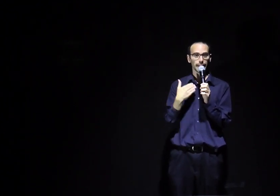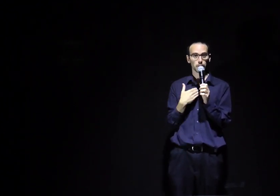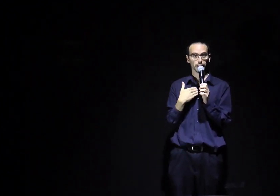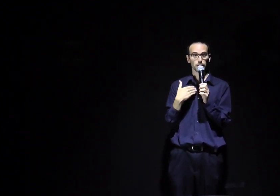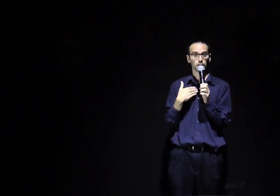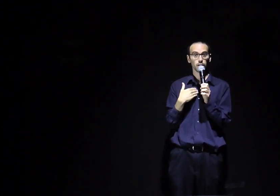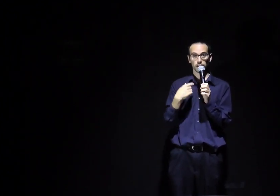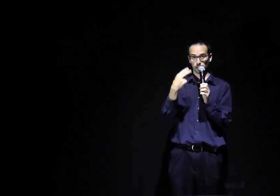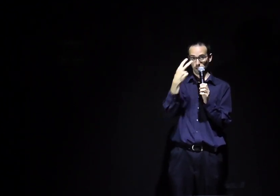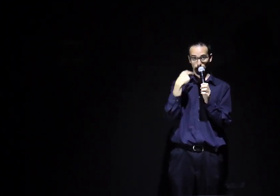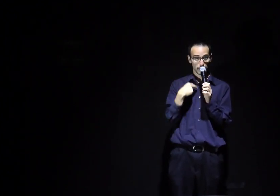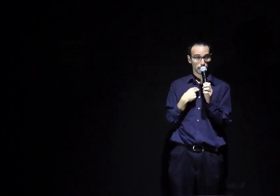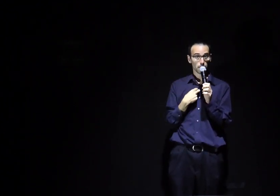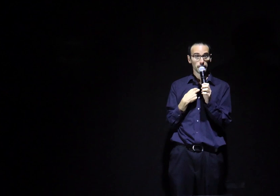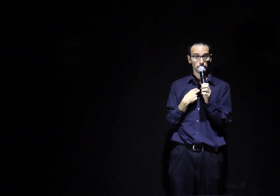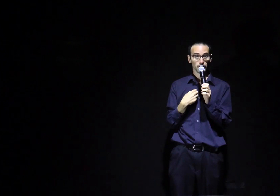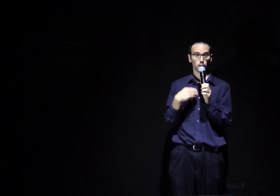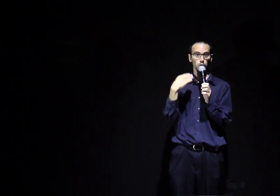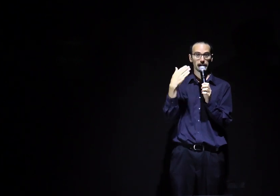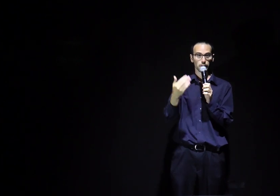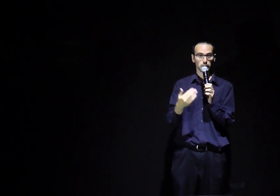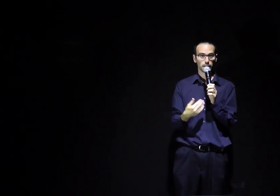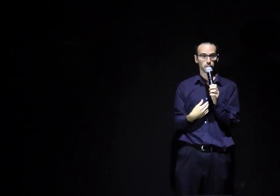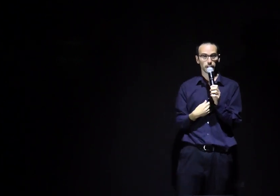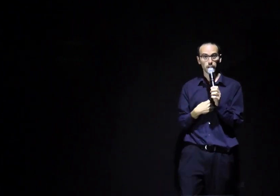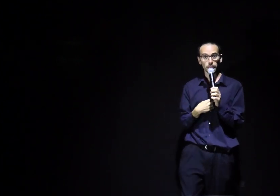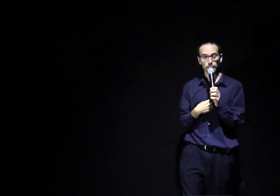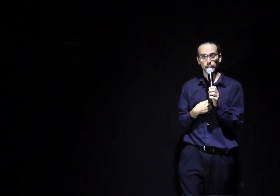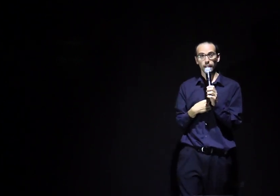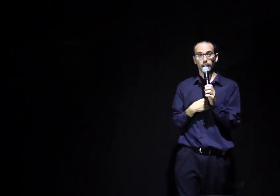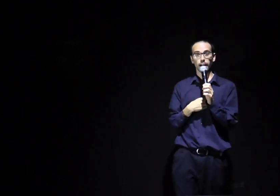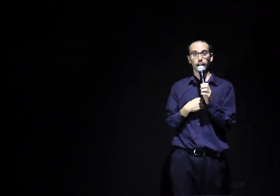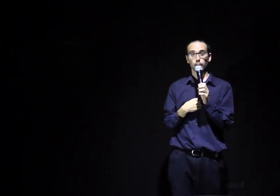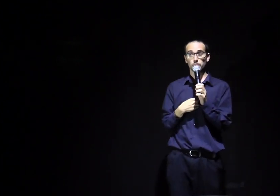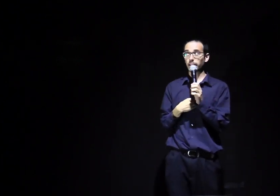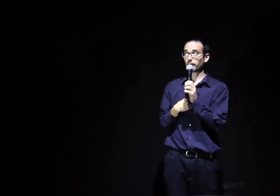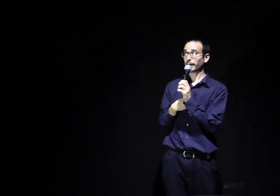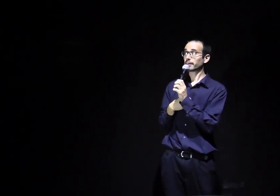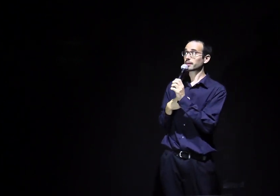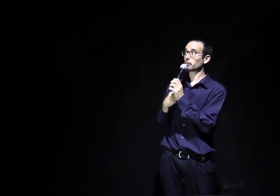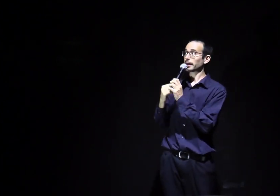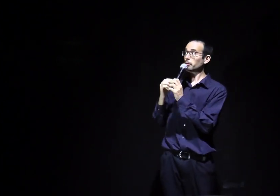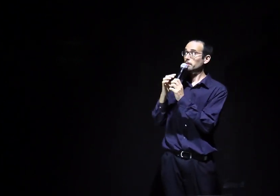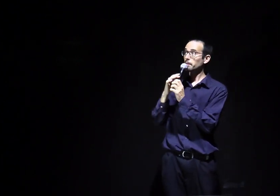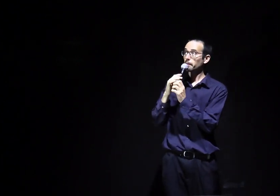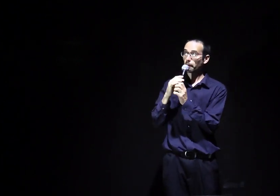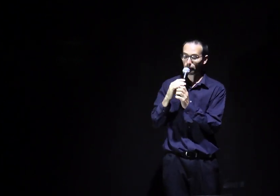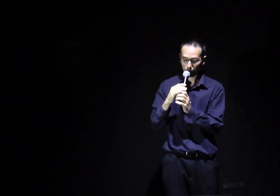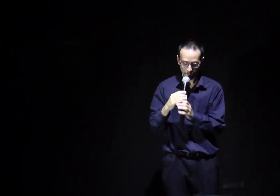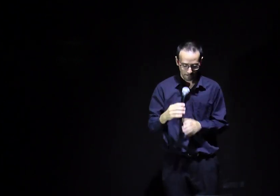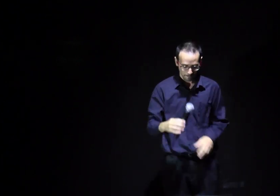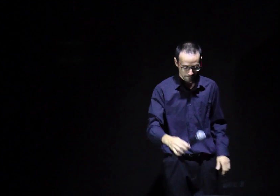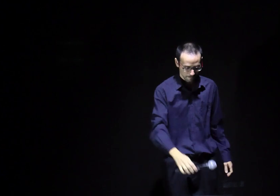moments canteu, de quins no, em mireu a mi i jo us ho vaig recordant tot, d'acord? Doncs vinga, banda, ens acompanyeu?